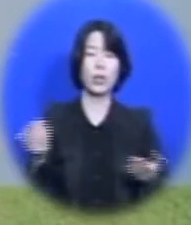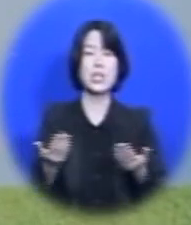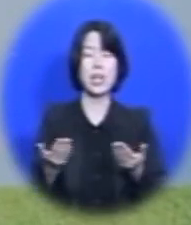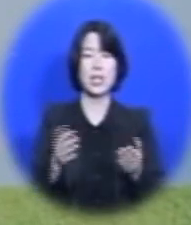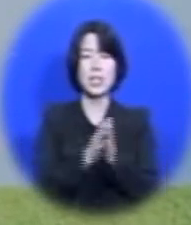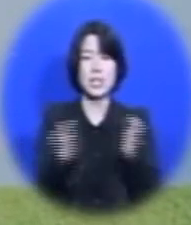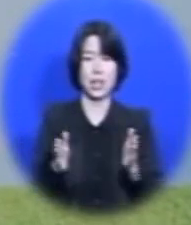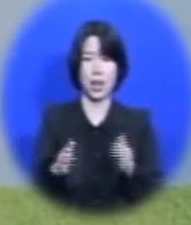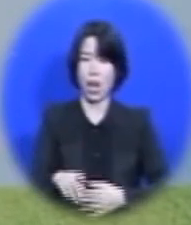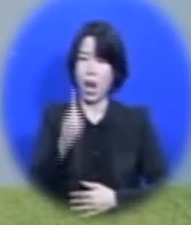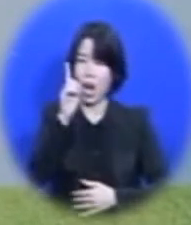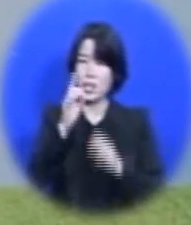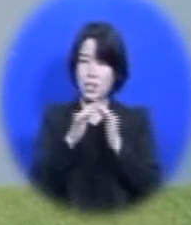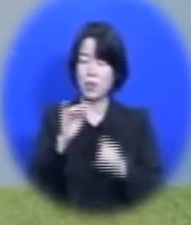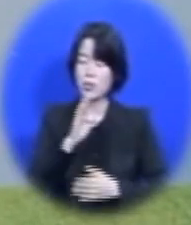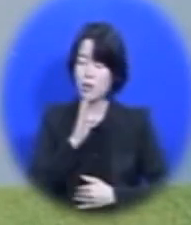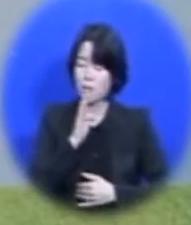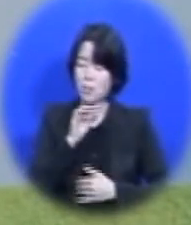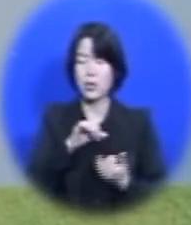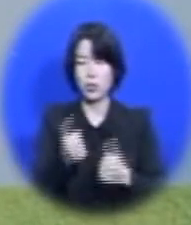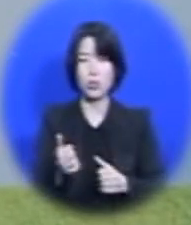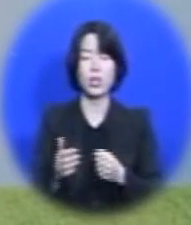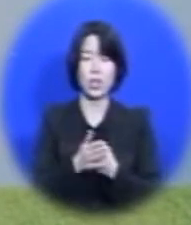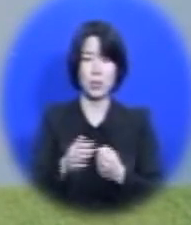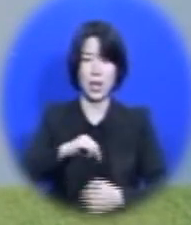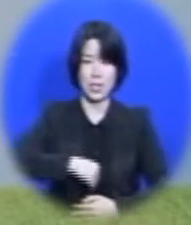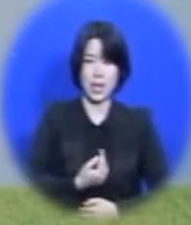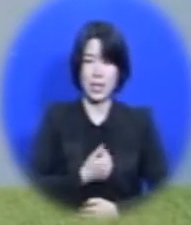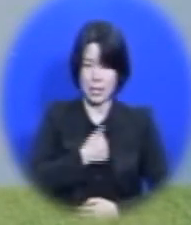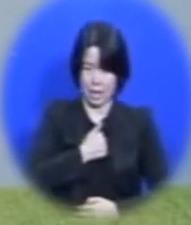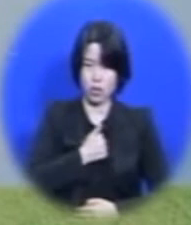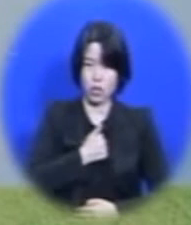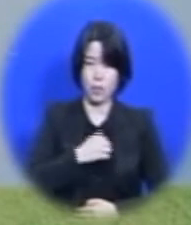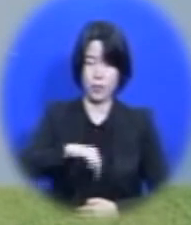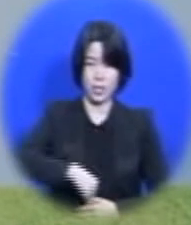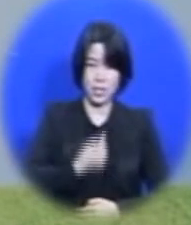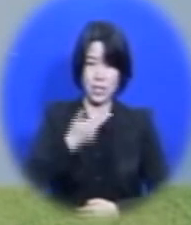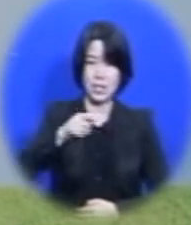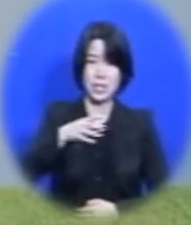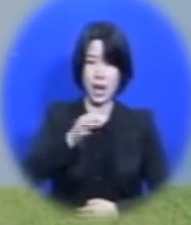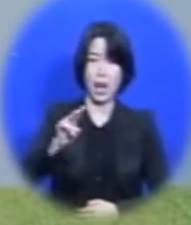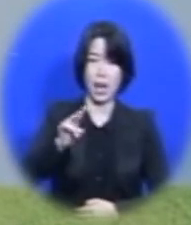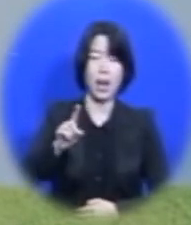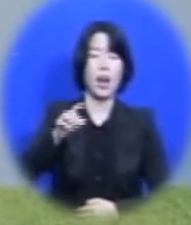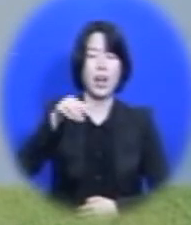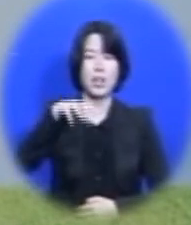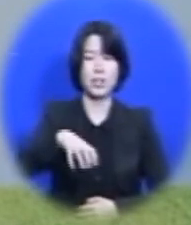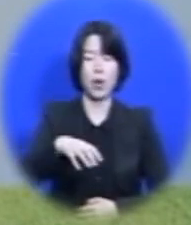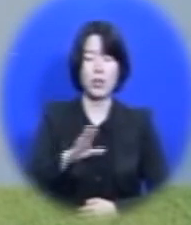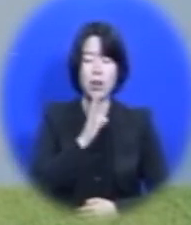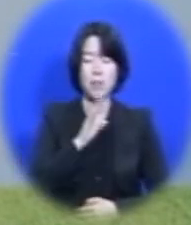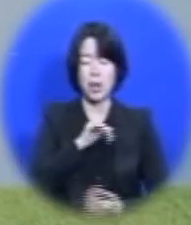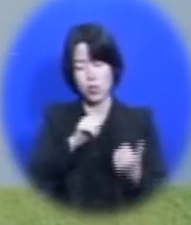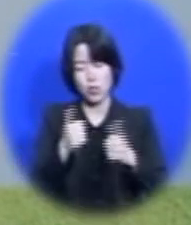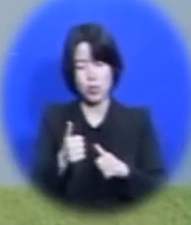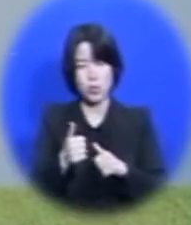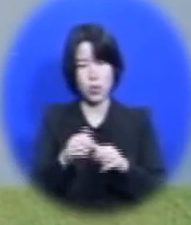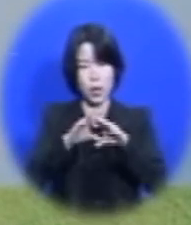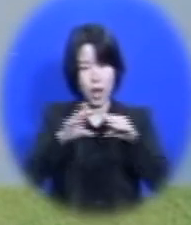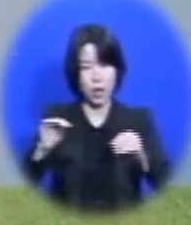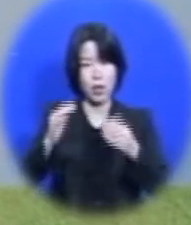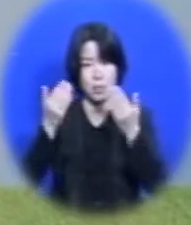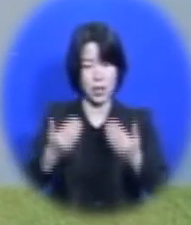한 사람이 정말 죽으니까 자기의 자존심, 자기 자아에서 정말 죽음으로 처리되니까 그